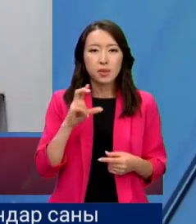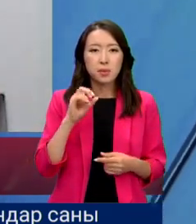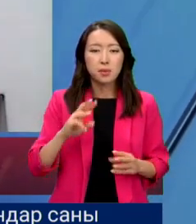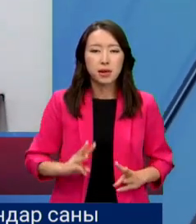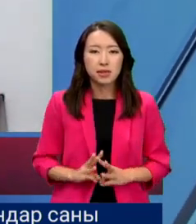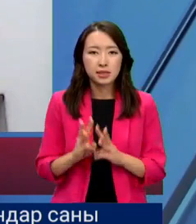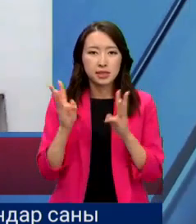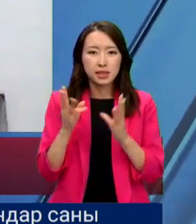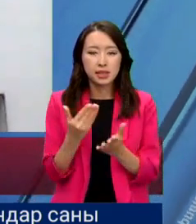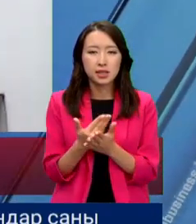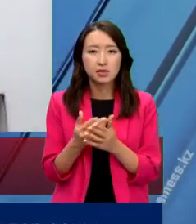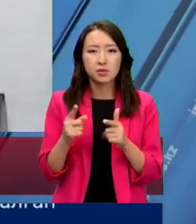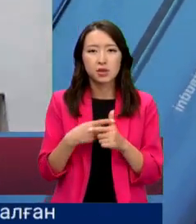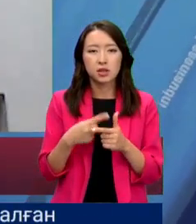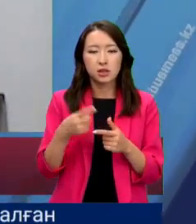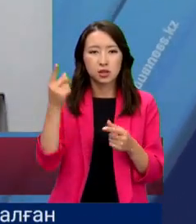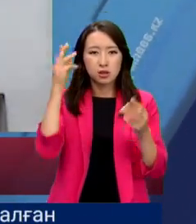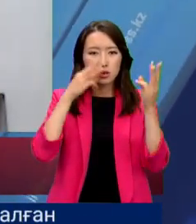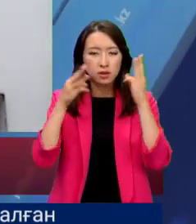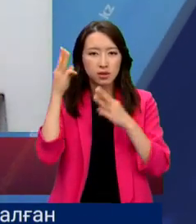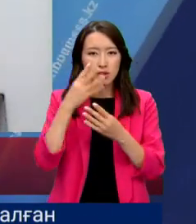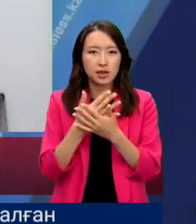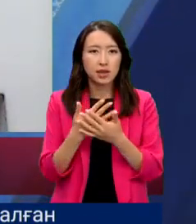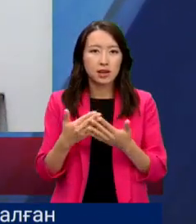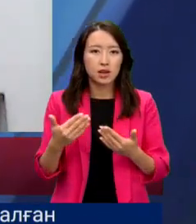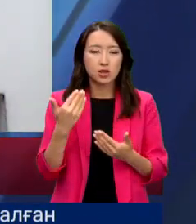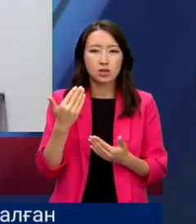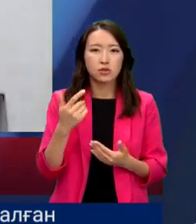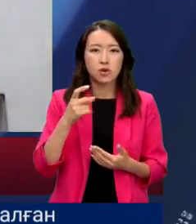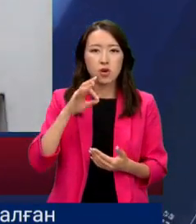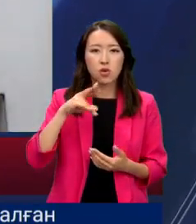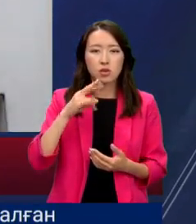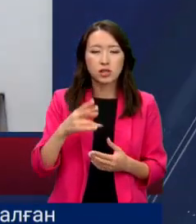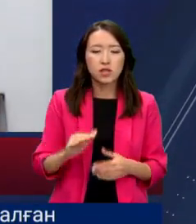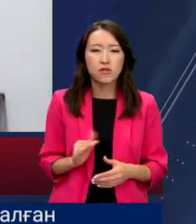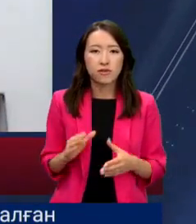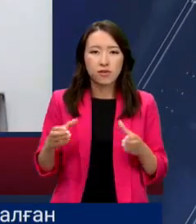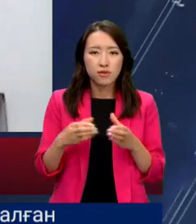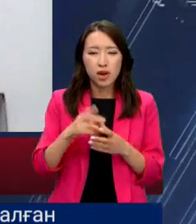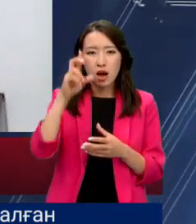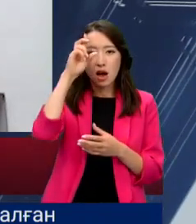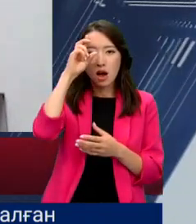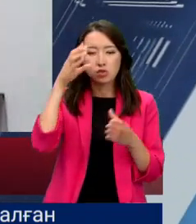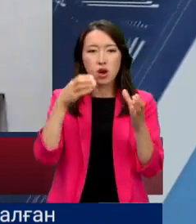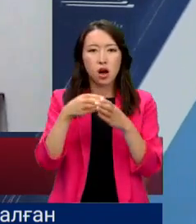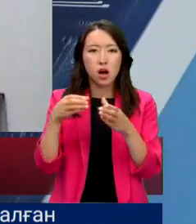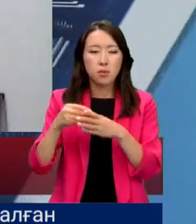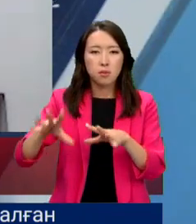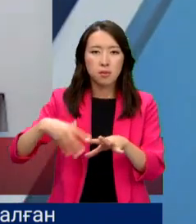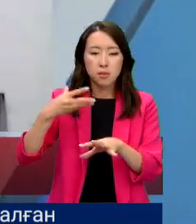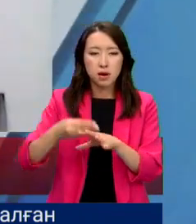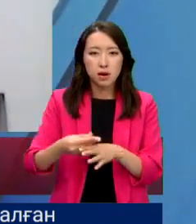байтереки какие-нибудь, там еще какие-нибудь там агропромышленные разные холдинги, квазигосударственные компании или